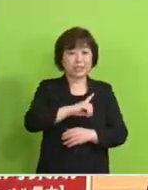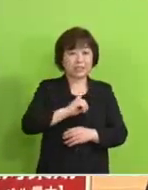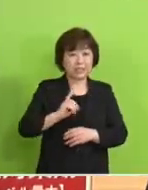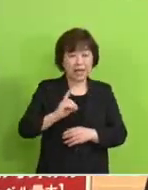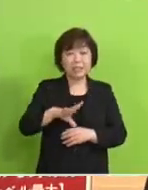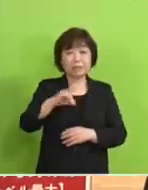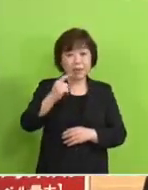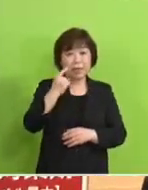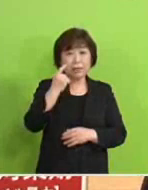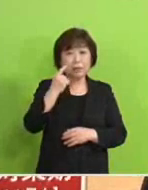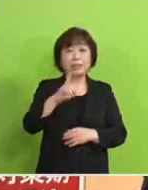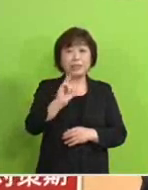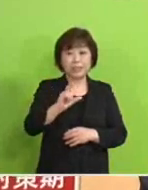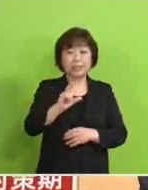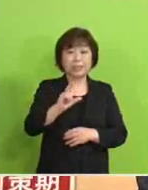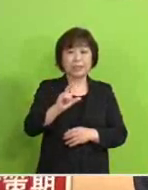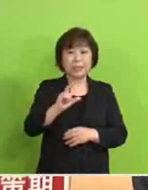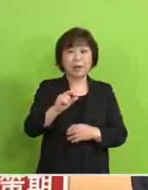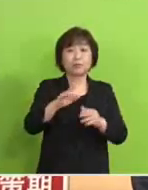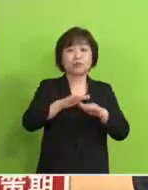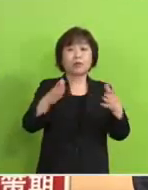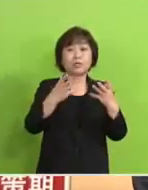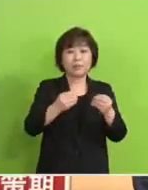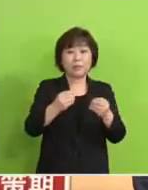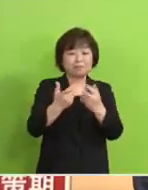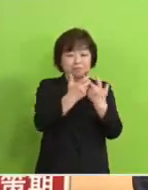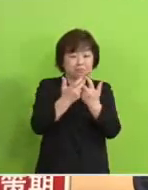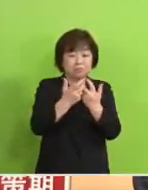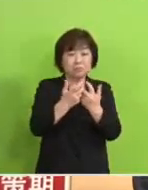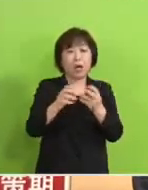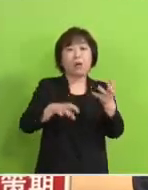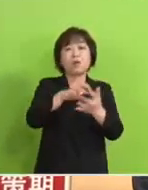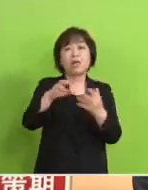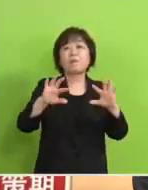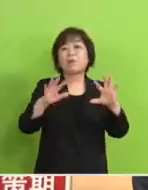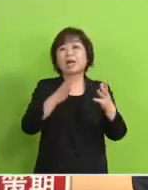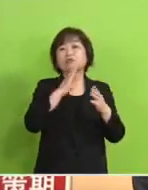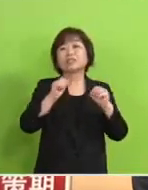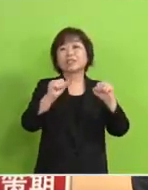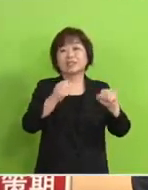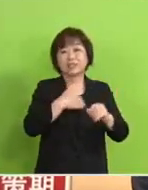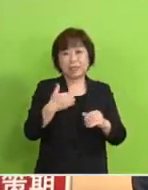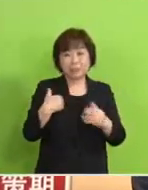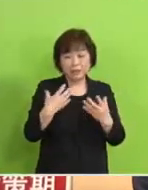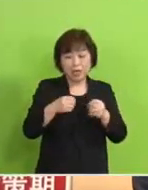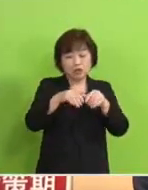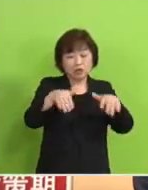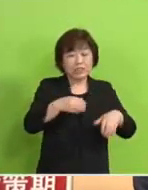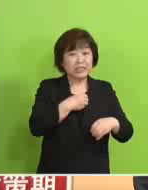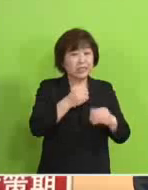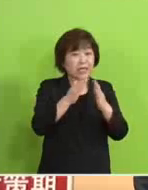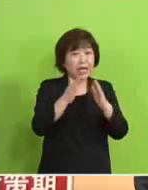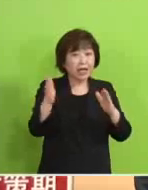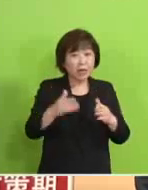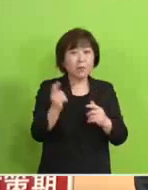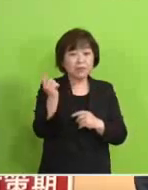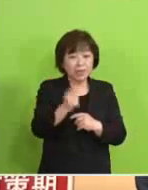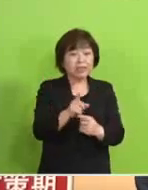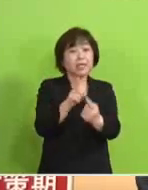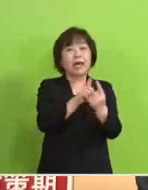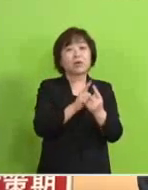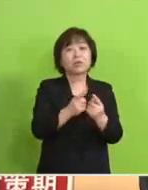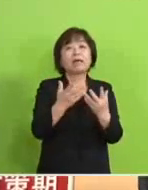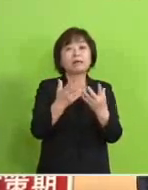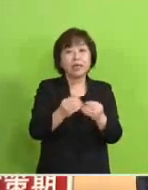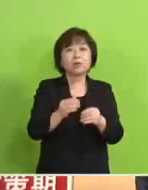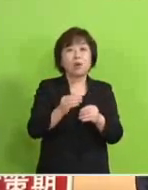ました。目立った密集状態や混乱もなく実施されまして、組織委員会からもしっかりとした対応